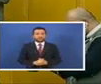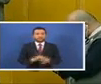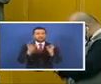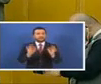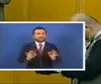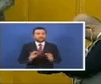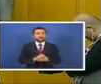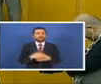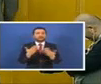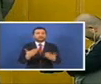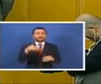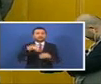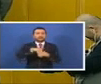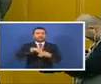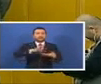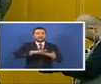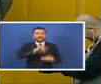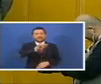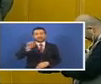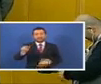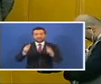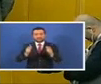Yine milletvekili arkadaşlarımız,